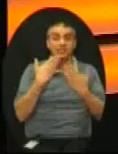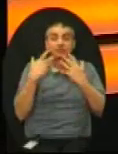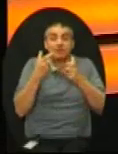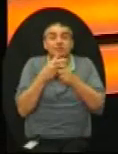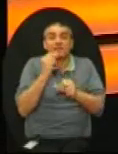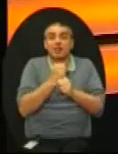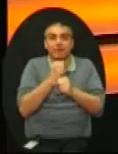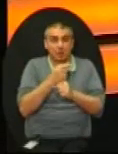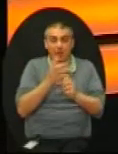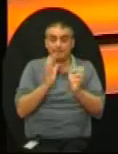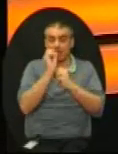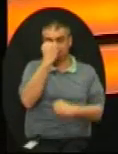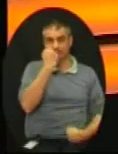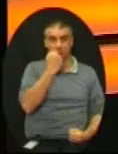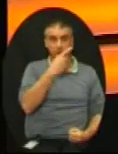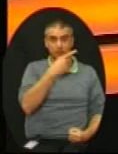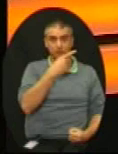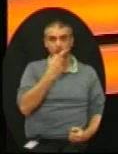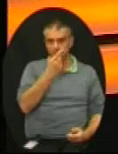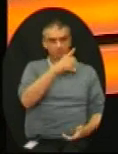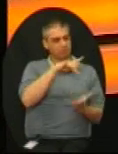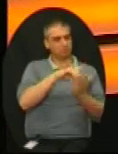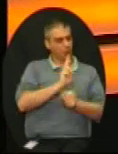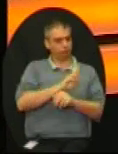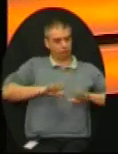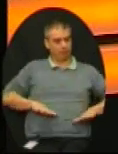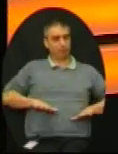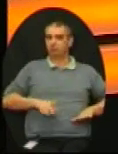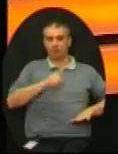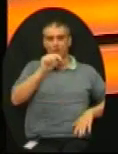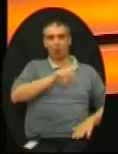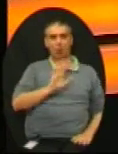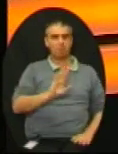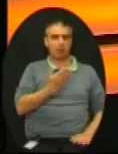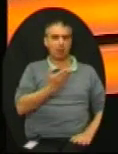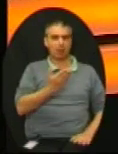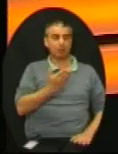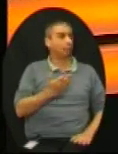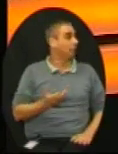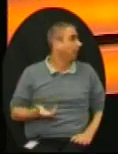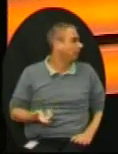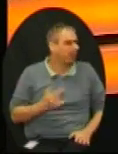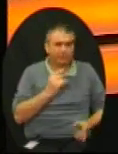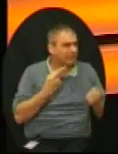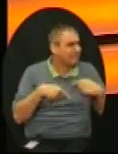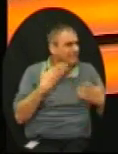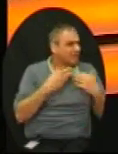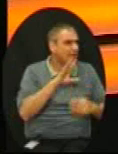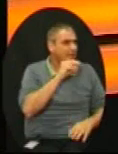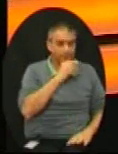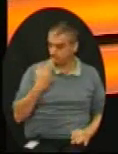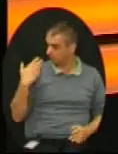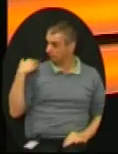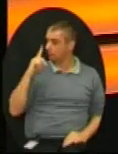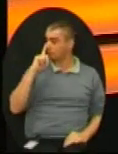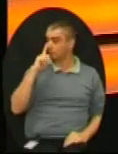של מפלגת העבודה, המחנה הציוני, מקומך שמור, אך אינך נמצאת שם. אני לא יודעת על איזה ועידה אתה מדבר, אני מנסה לחשוב. הוועידה